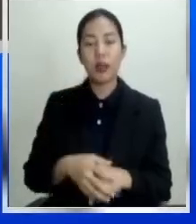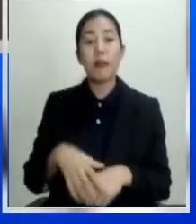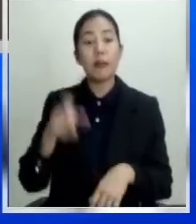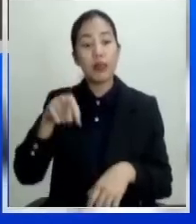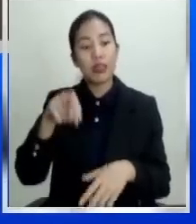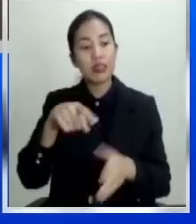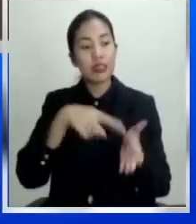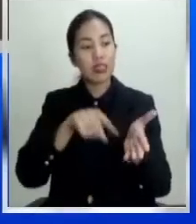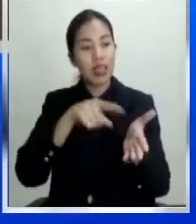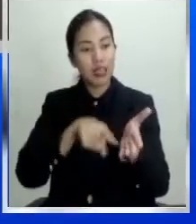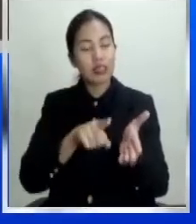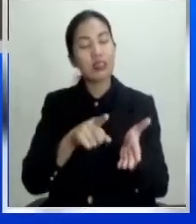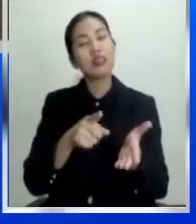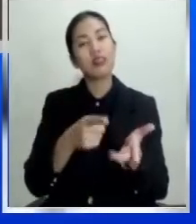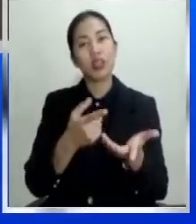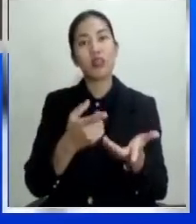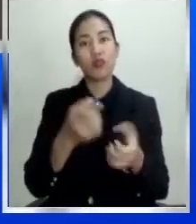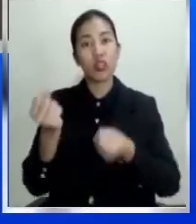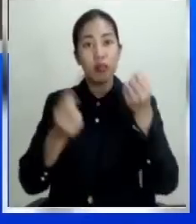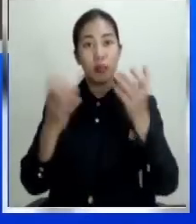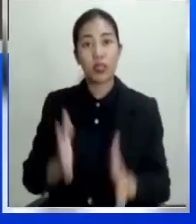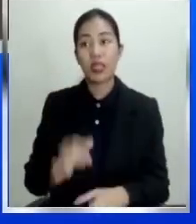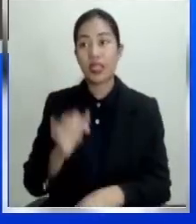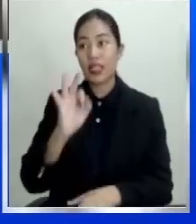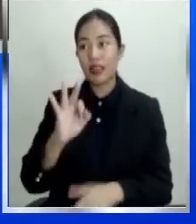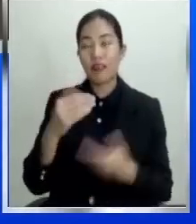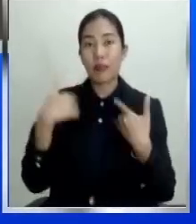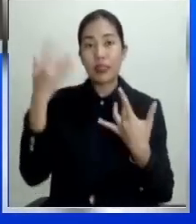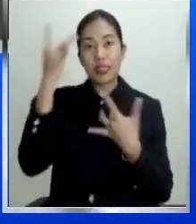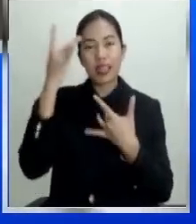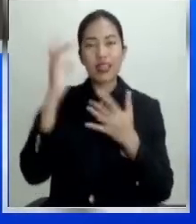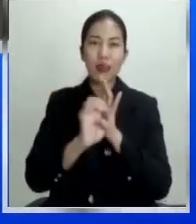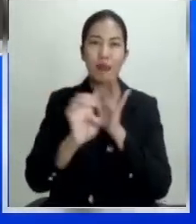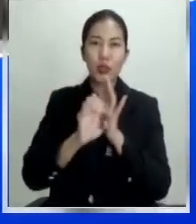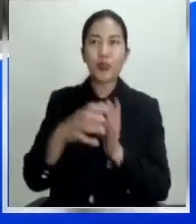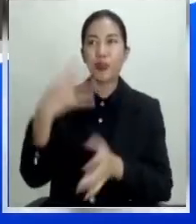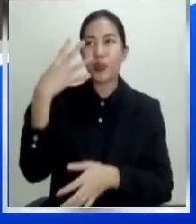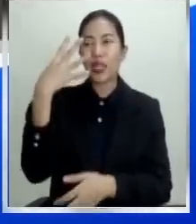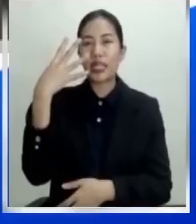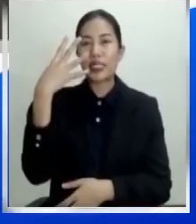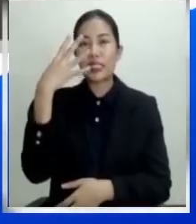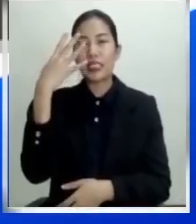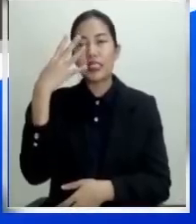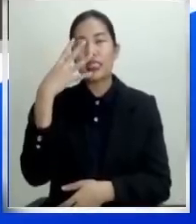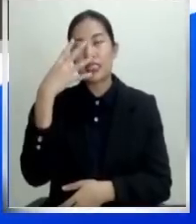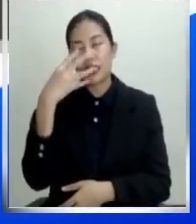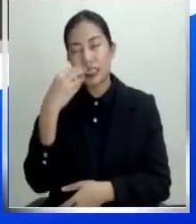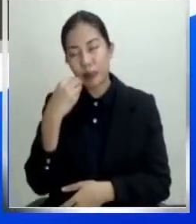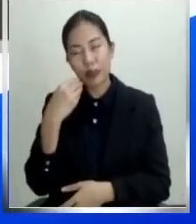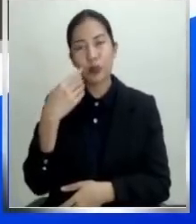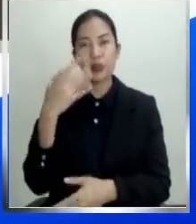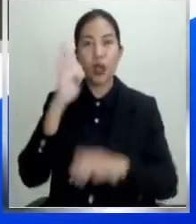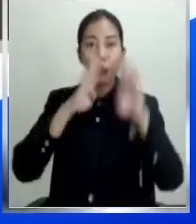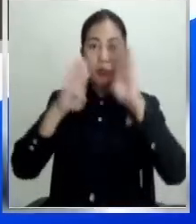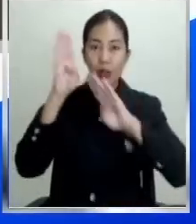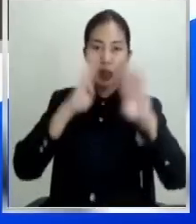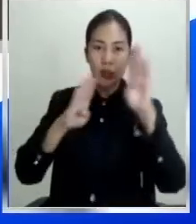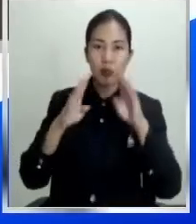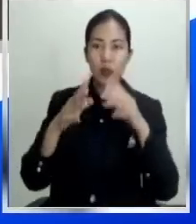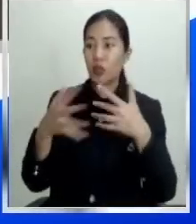sleep disorders that contribute to the sleepiness. Inaantok sila nagdadrive kahit na 8 hours silang nakatulog. Yun